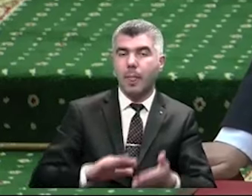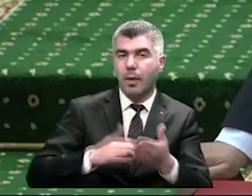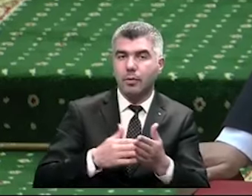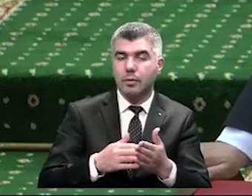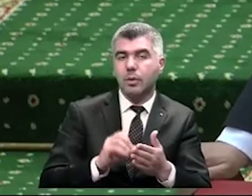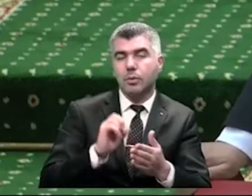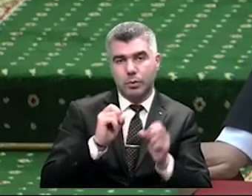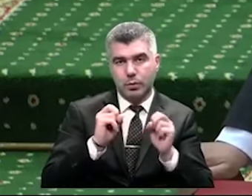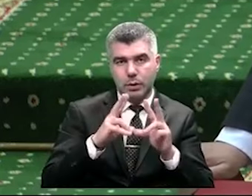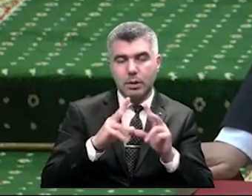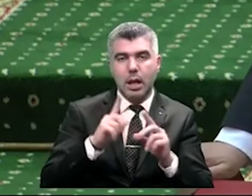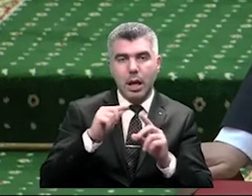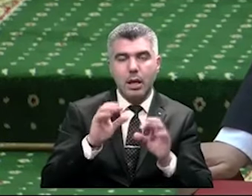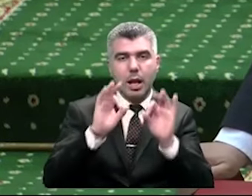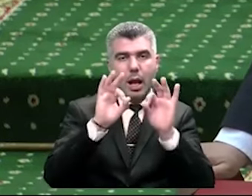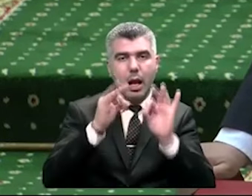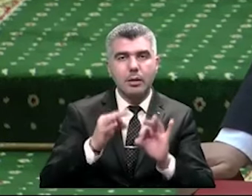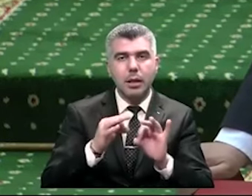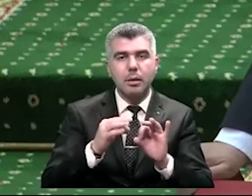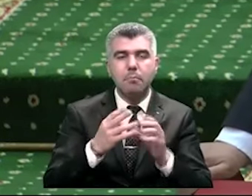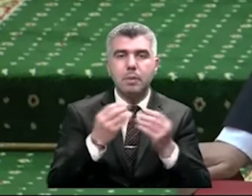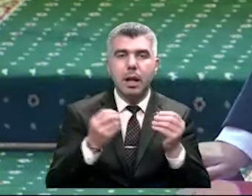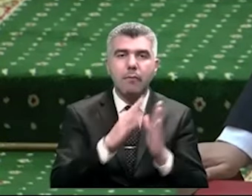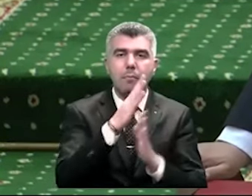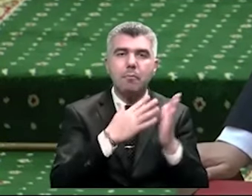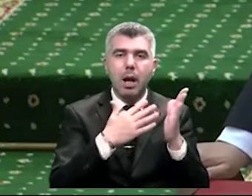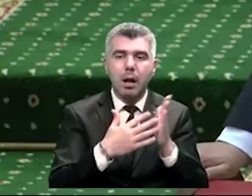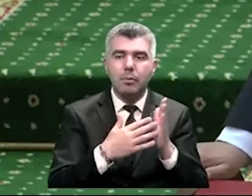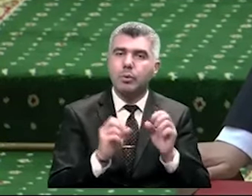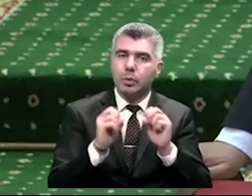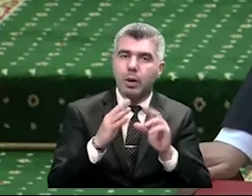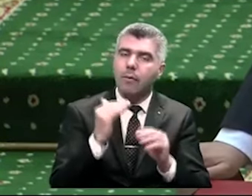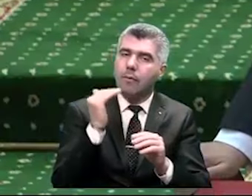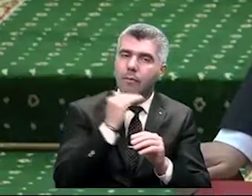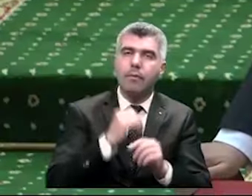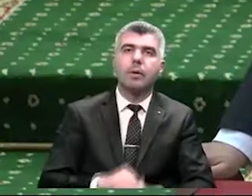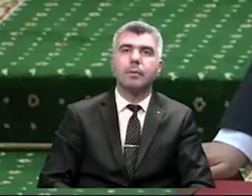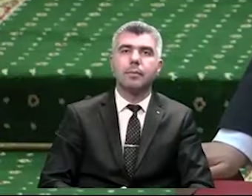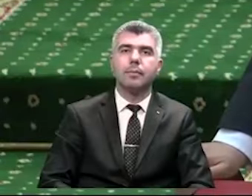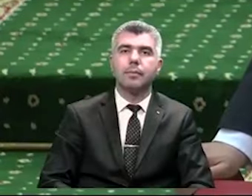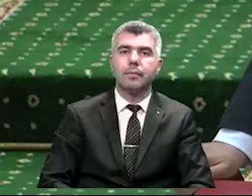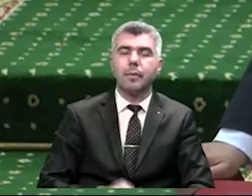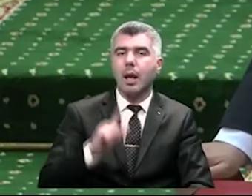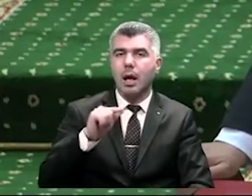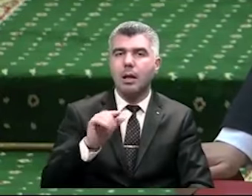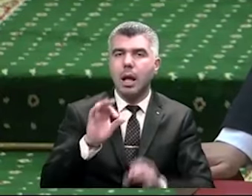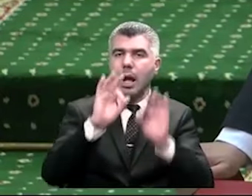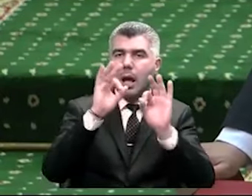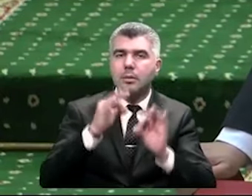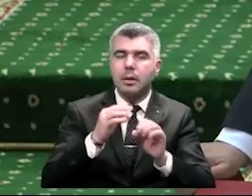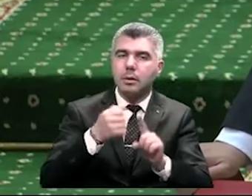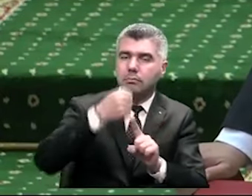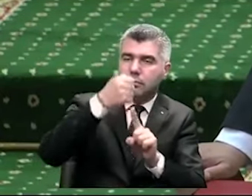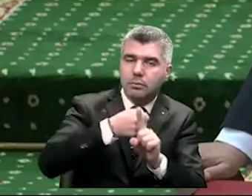صحيح ان هنالك العديد من النقط اللي هي مبرمجه وان شاء الله غن تفاعل معها بسرعه وبحال تفضلت وكاين العديد من الانجازات اللي